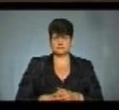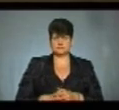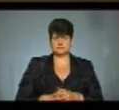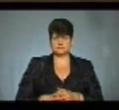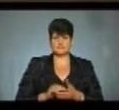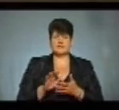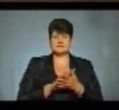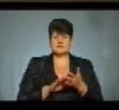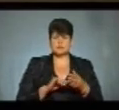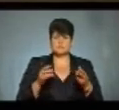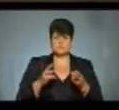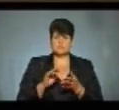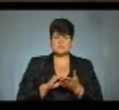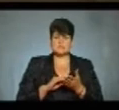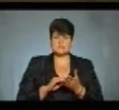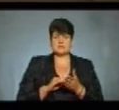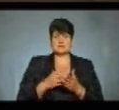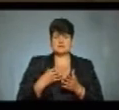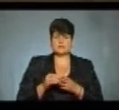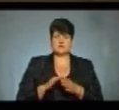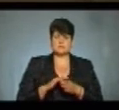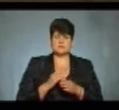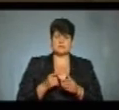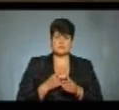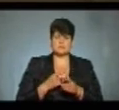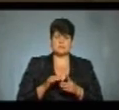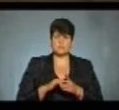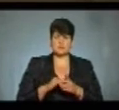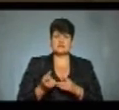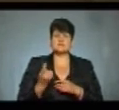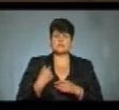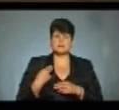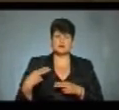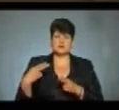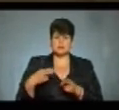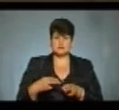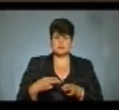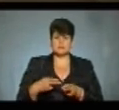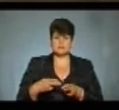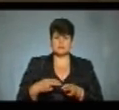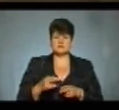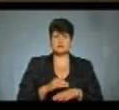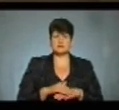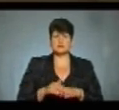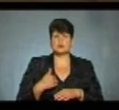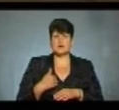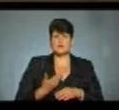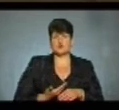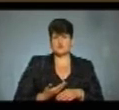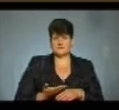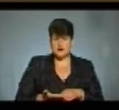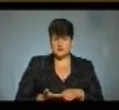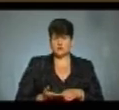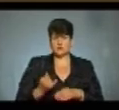В заяві необхідно написати своє прізвище, ім'я по батькові і звідкіля я прибув, тобто за адресою, якою я проживаю. І